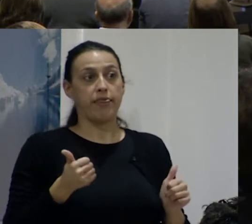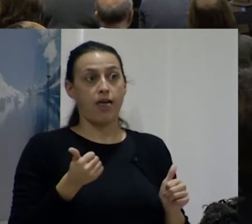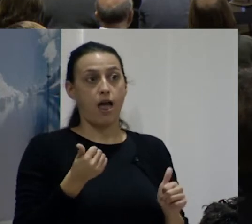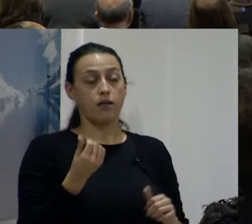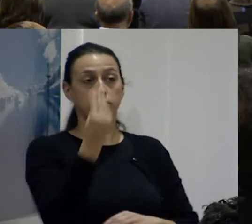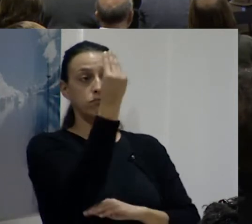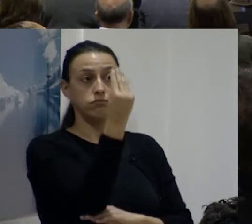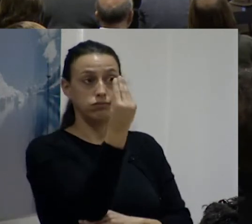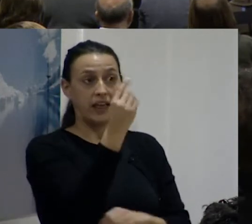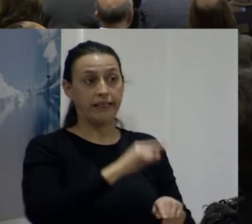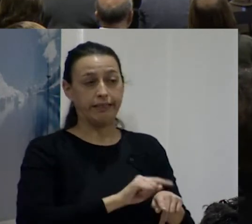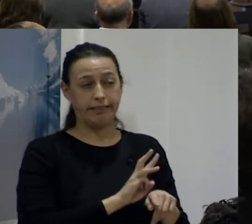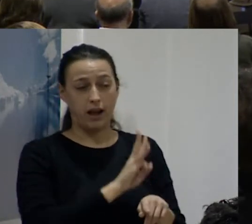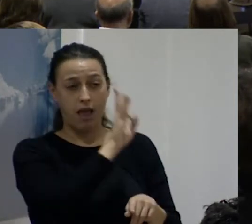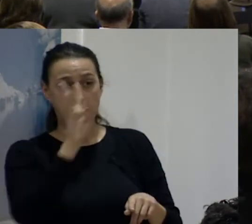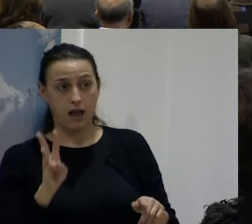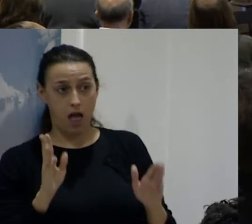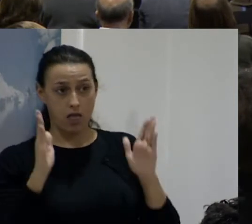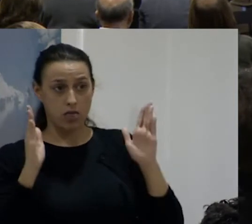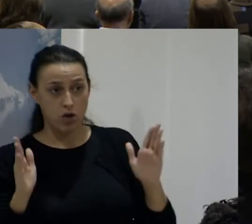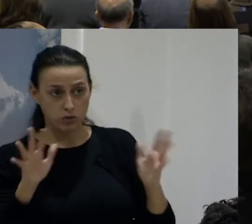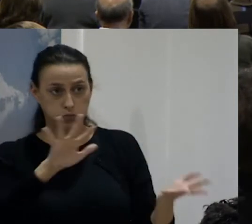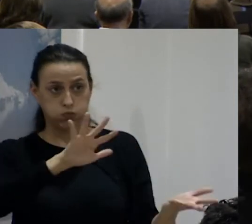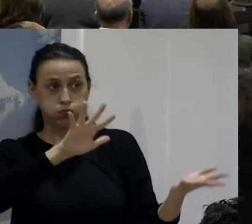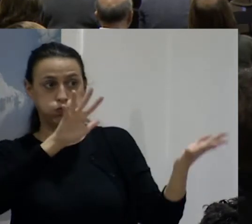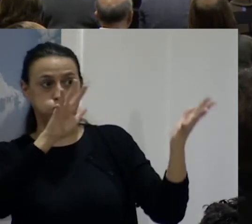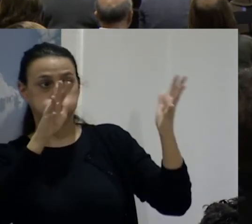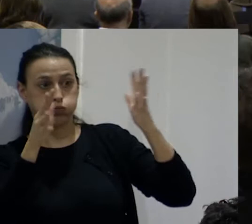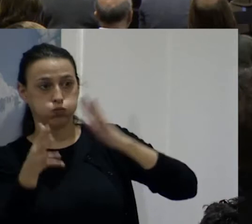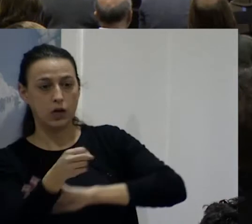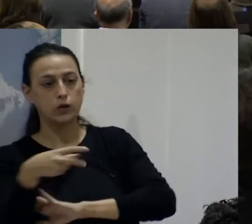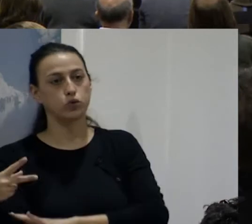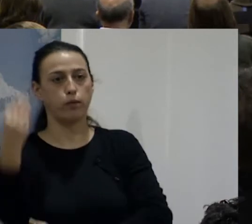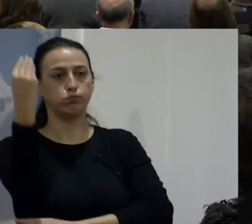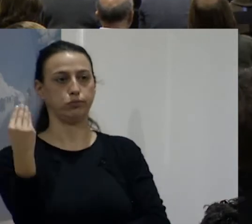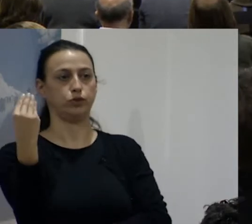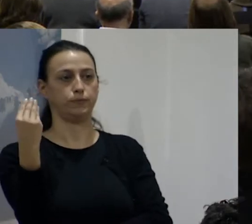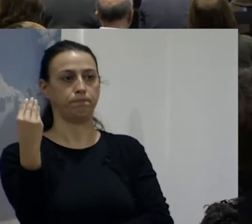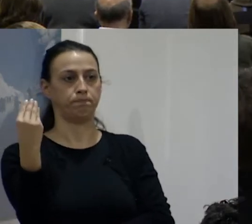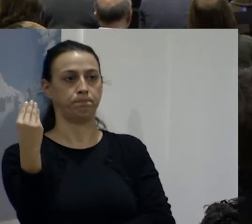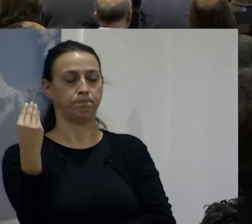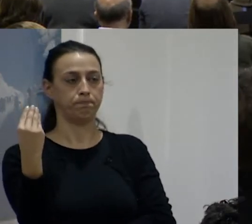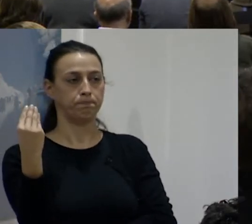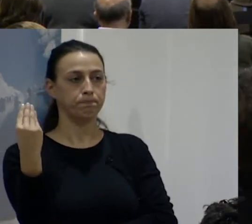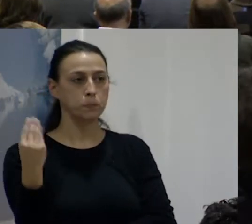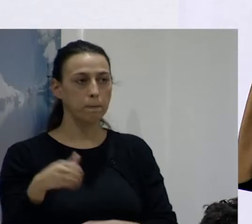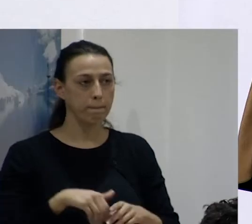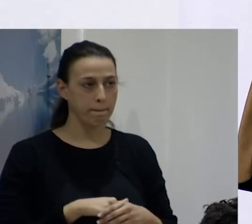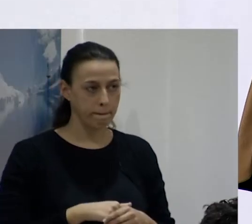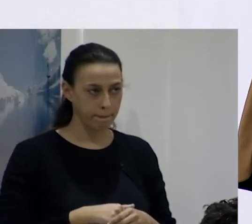i, sobretot, van condicionar el seu caràcter i la seva apariència